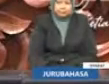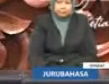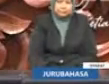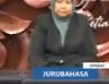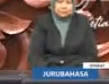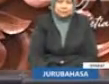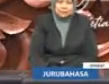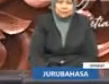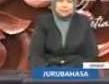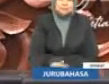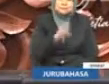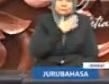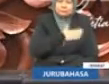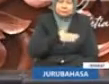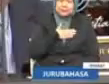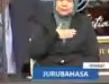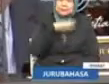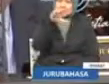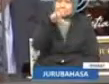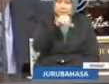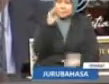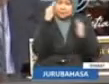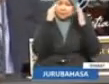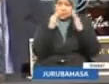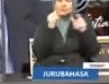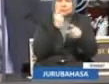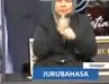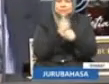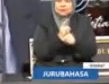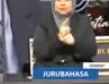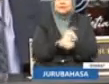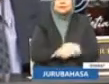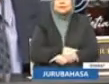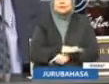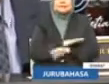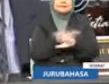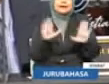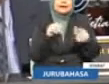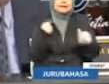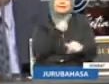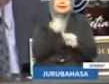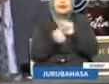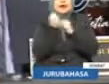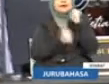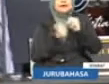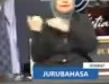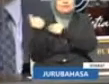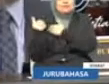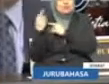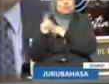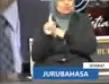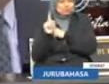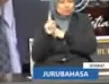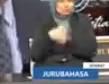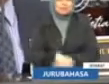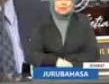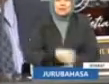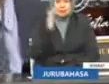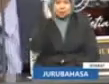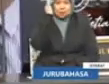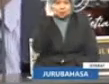ambek ambek ambek perhatian itu satu ini didesain review kita lari dari tanggung jawab ya